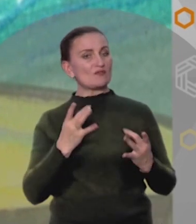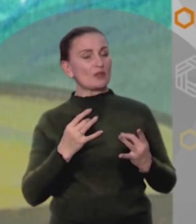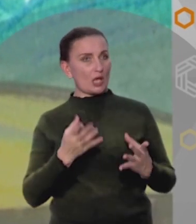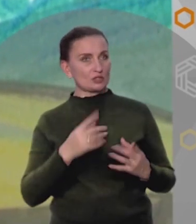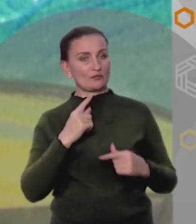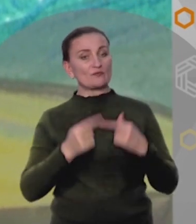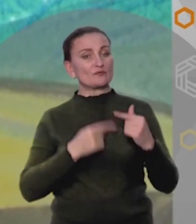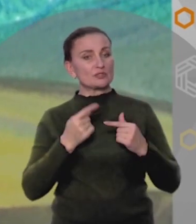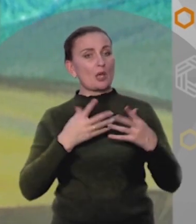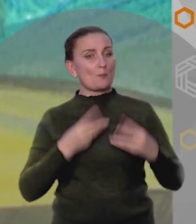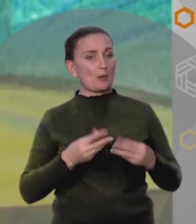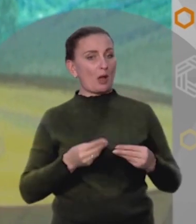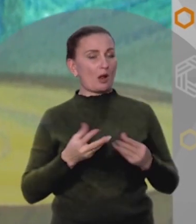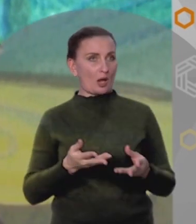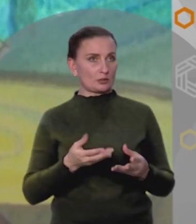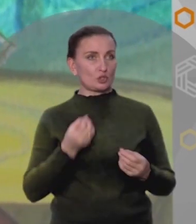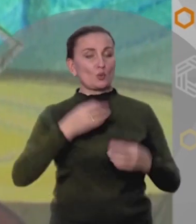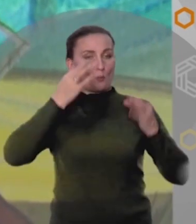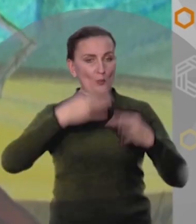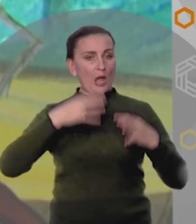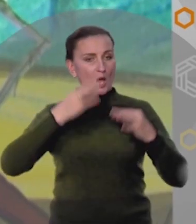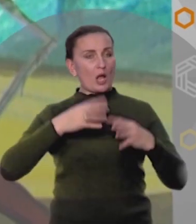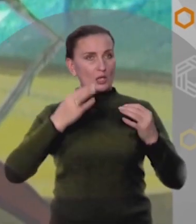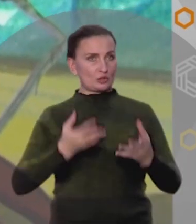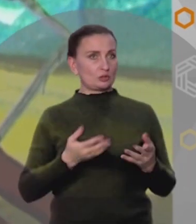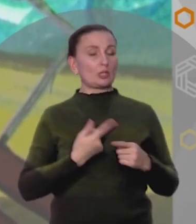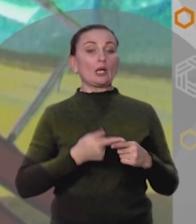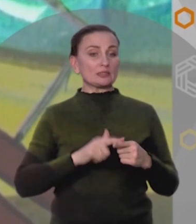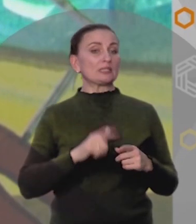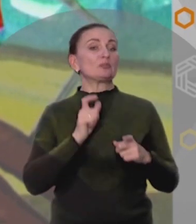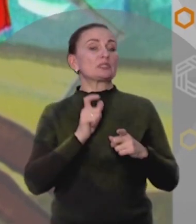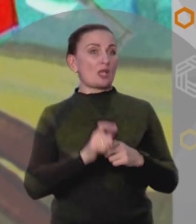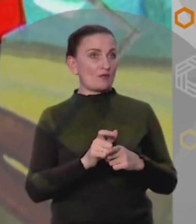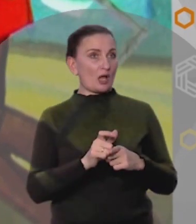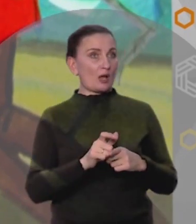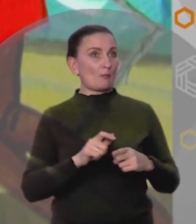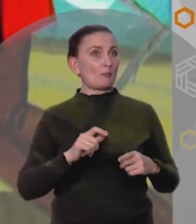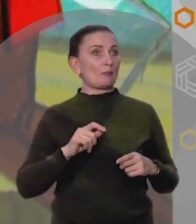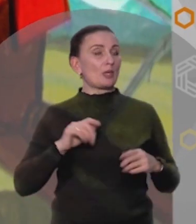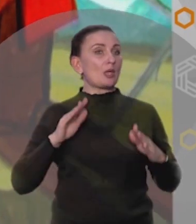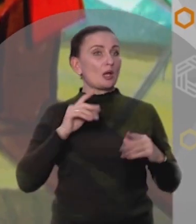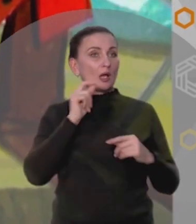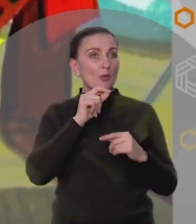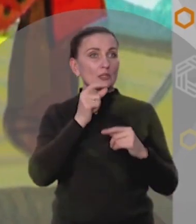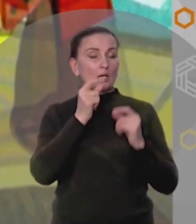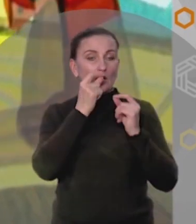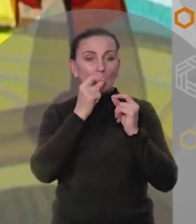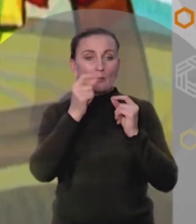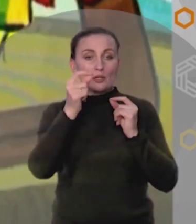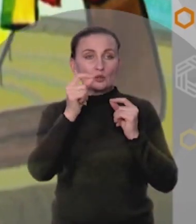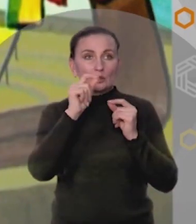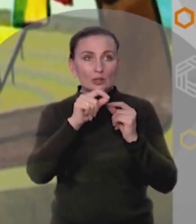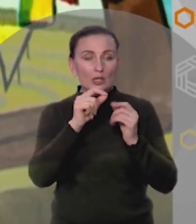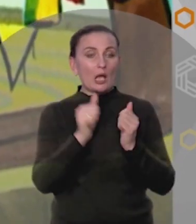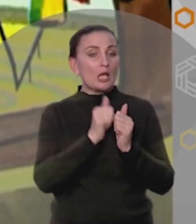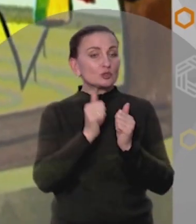темный и влажный для вас. Вы постоянно промокаете, да еще и плачете. С этими словами комарик осторожно поднес